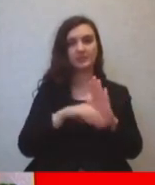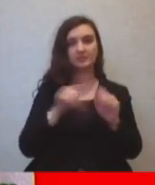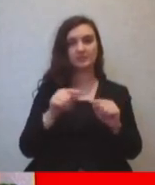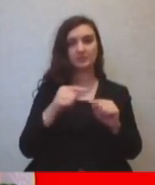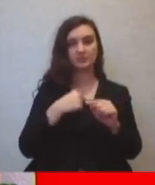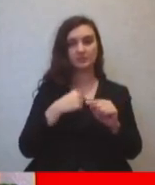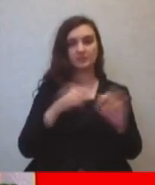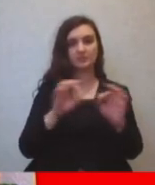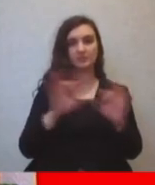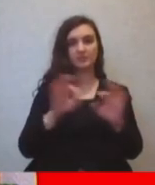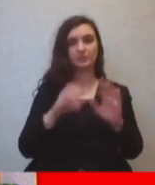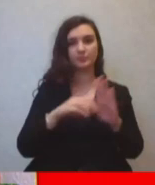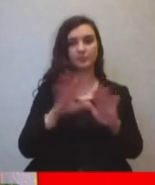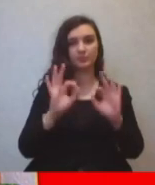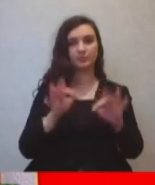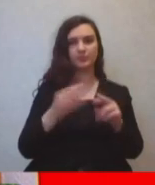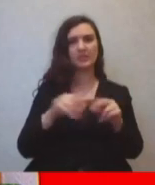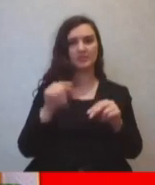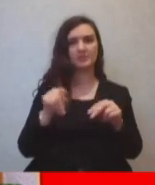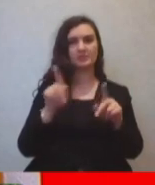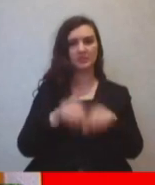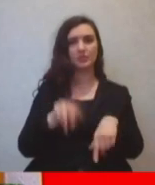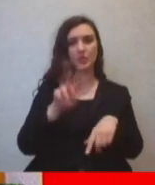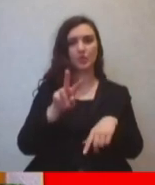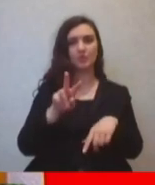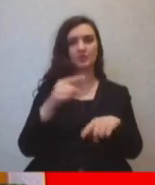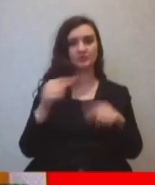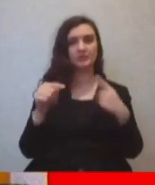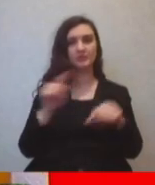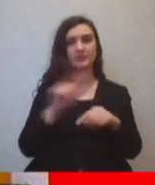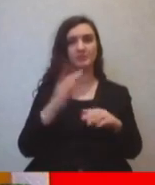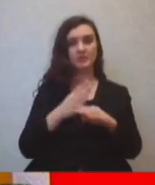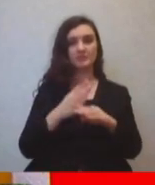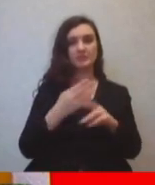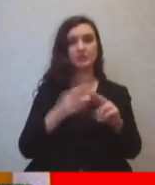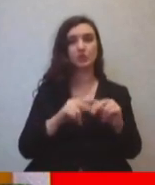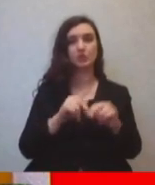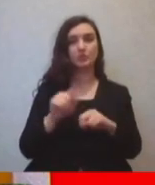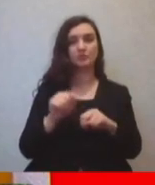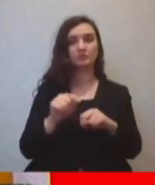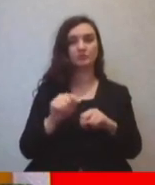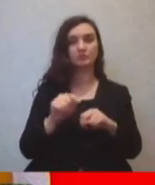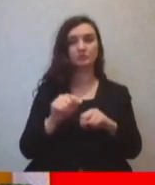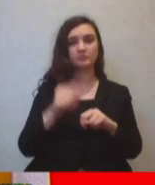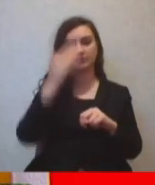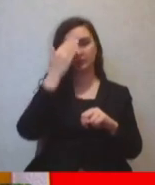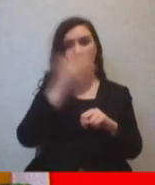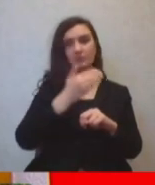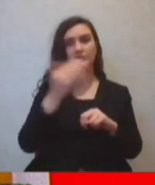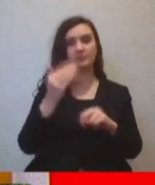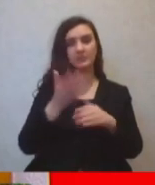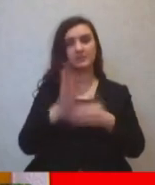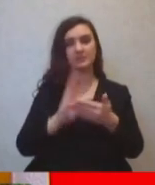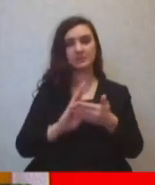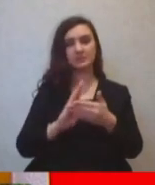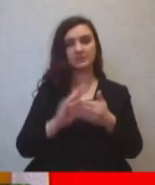ჩვენ საუბარს უფრო სწორად, ამას აქვს ორი წახნაგი. პირველი ის, რომ საზოგადოების გარკვეული